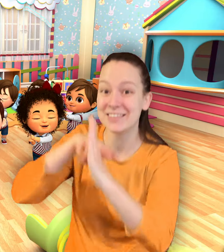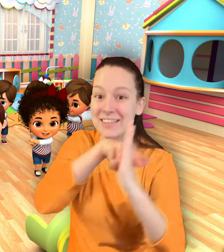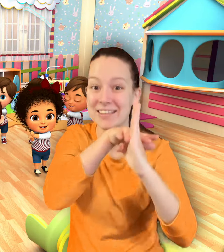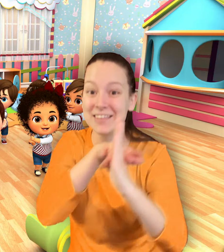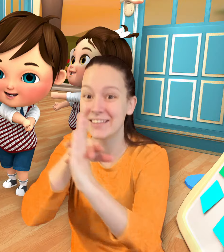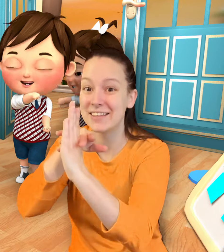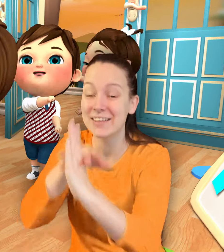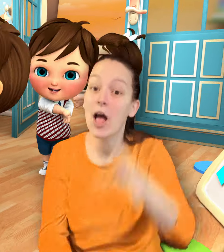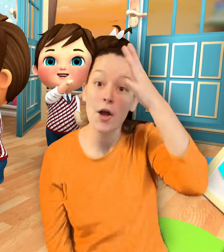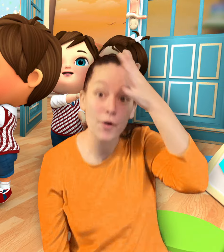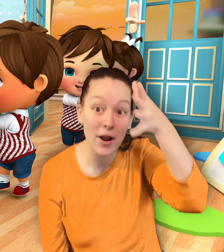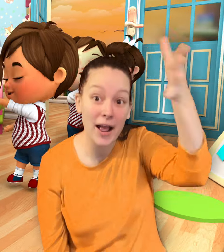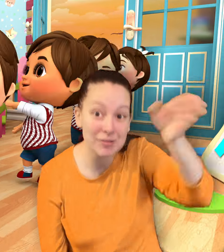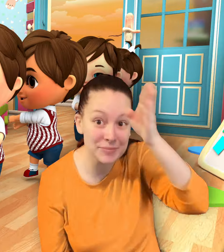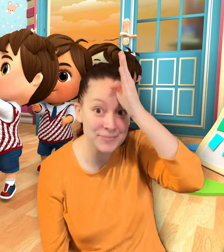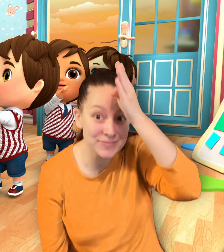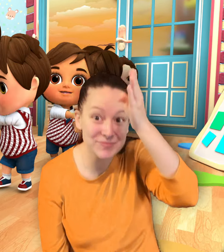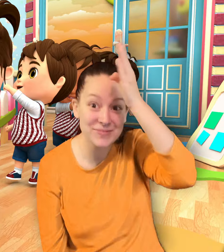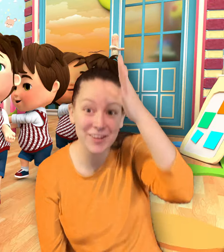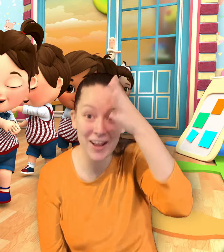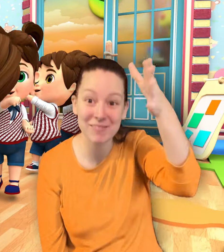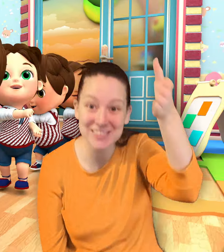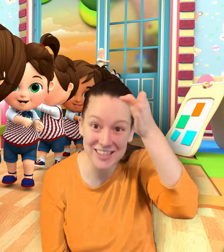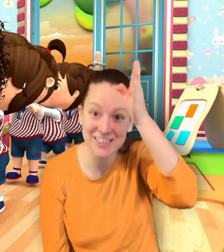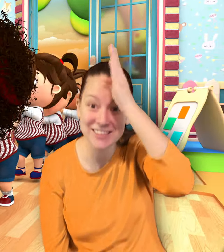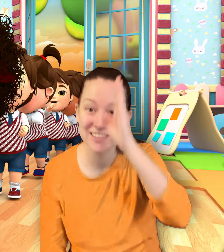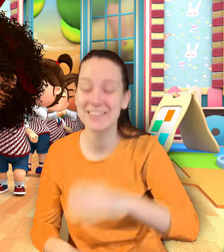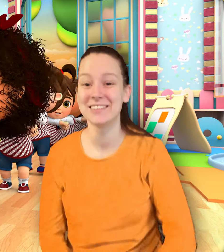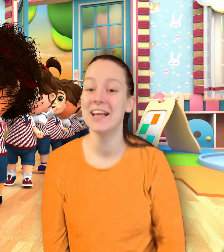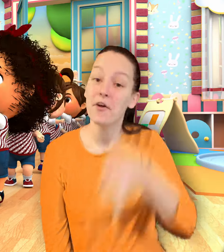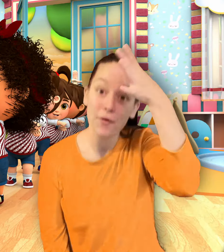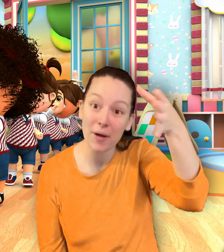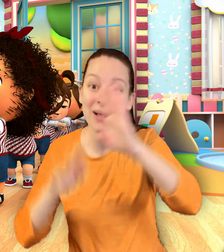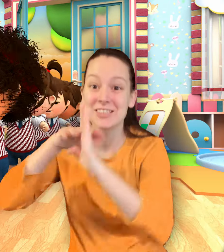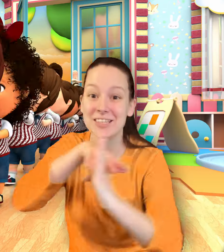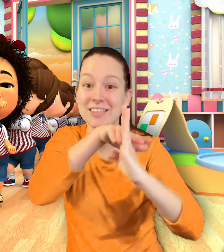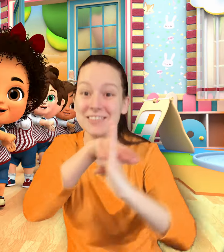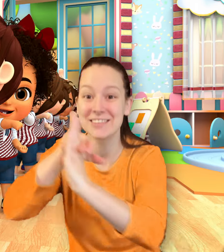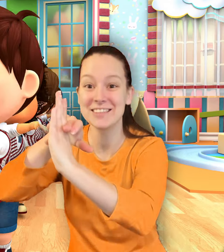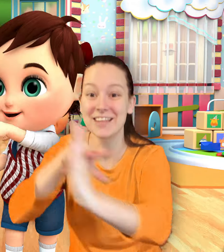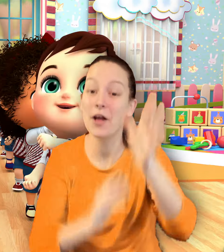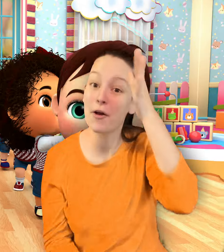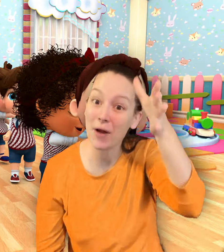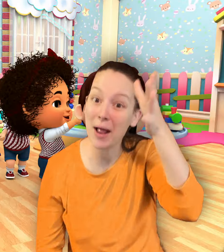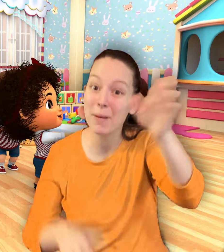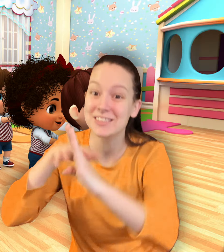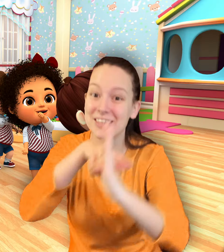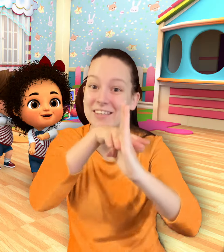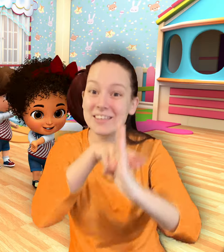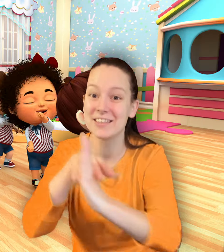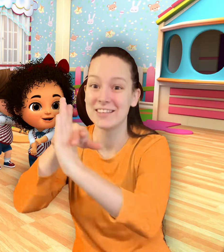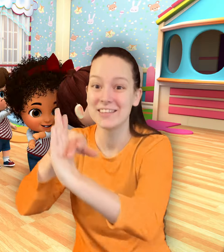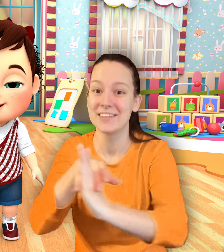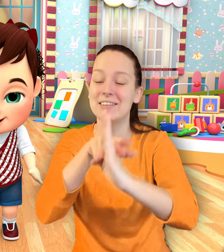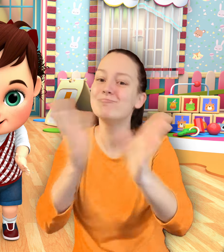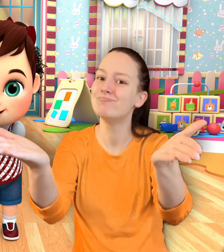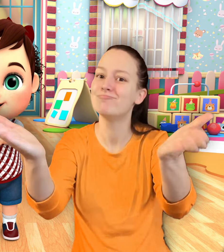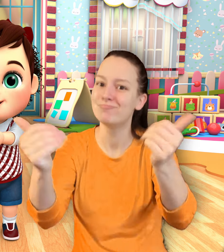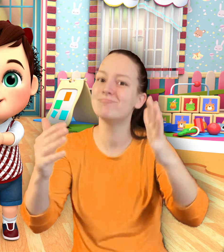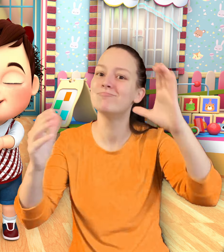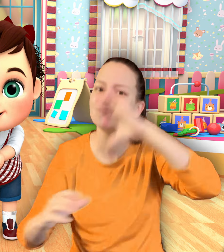ザメおじザメおじおじメおじメ